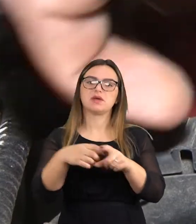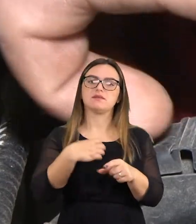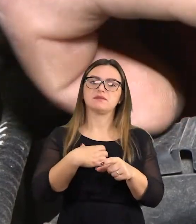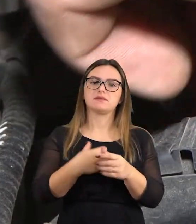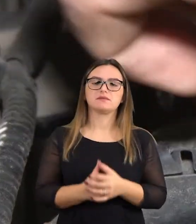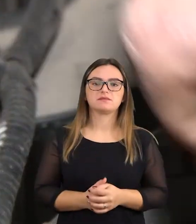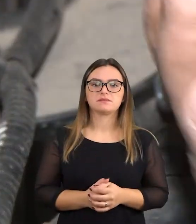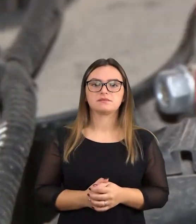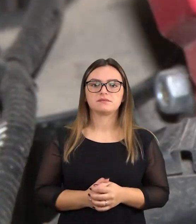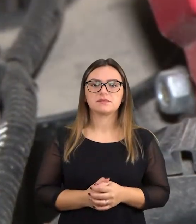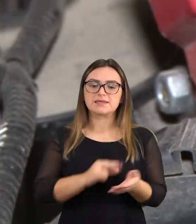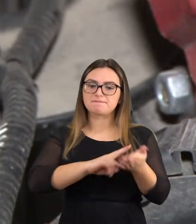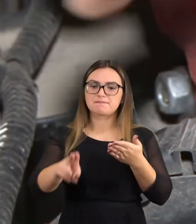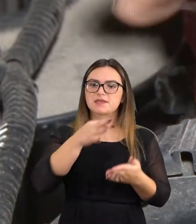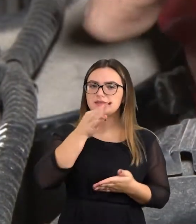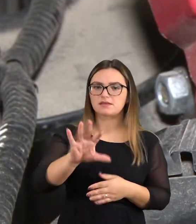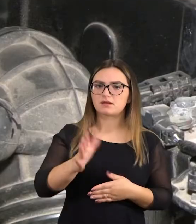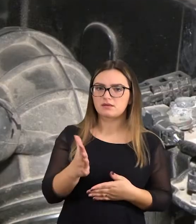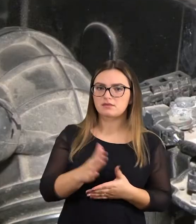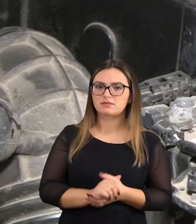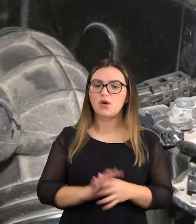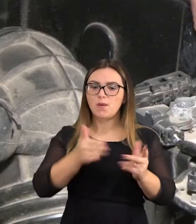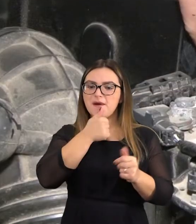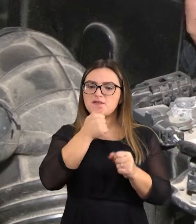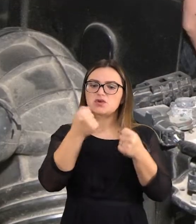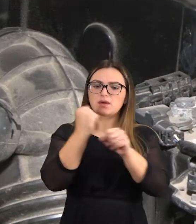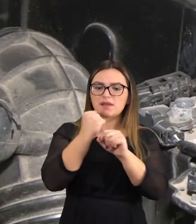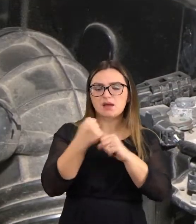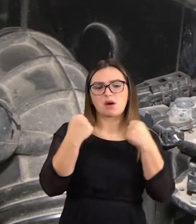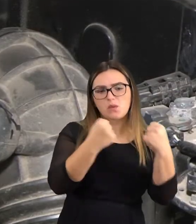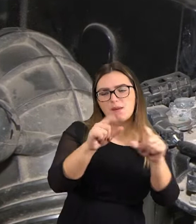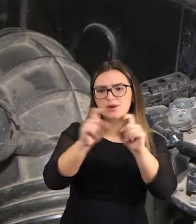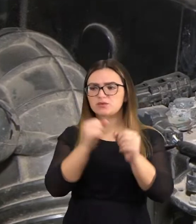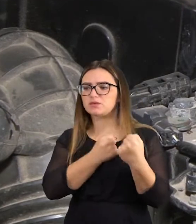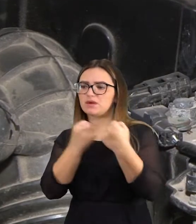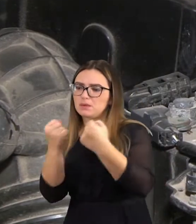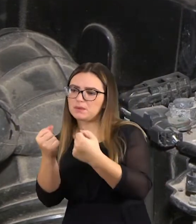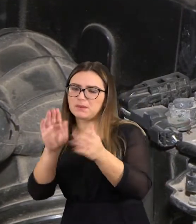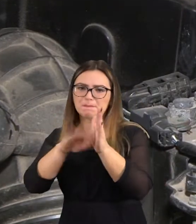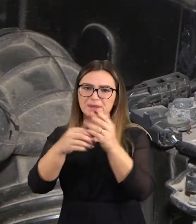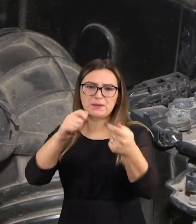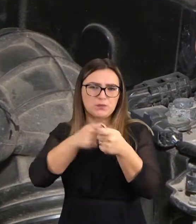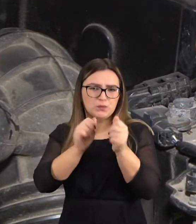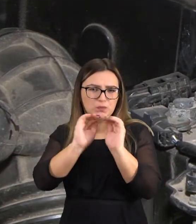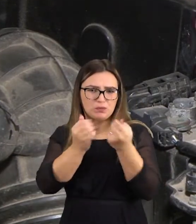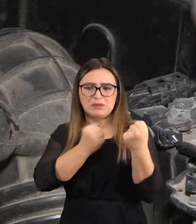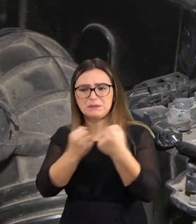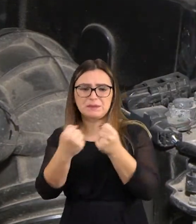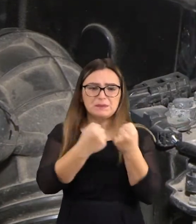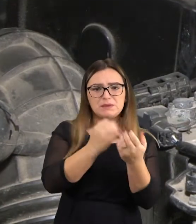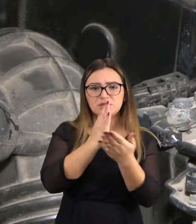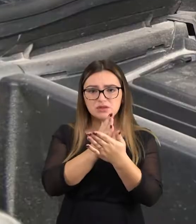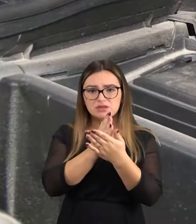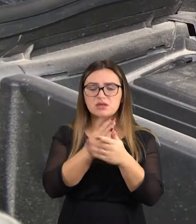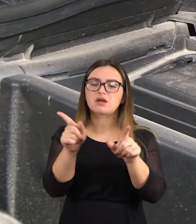tai ypač opi miesto gyventojų problema. Specialistai sako, kad važiuojant tik į darbą ar parduotuvę, kai po kiekvieno užvedimo